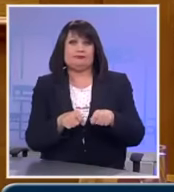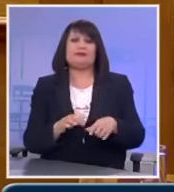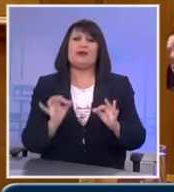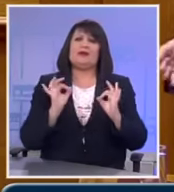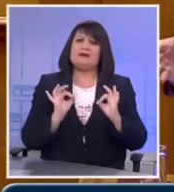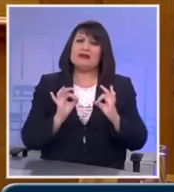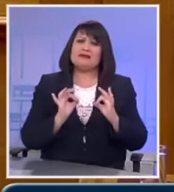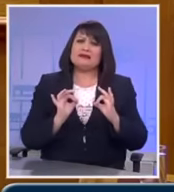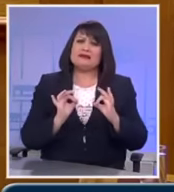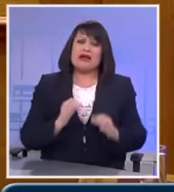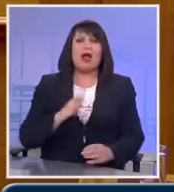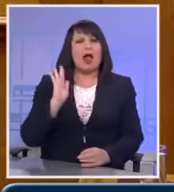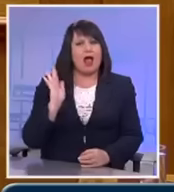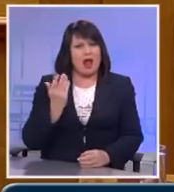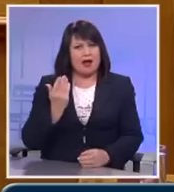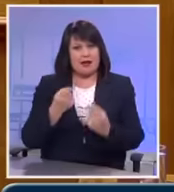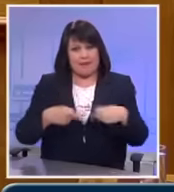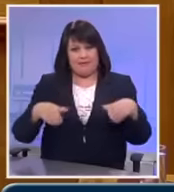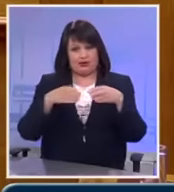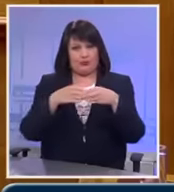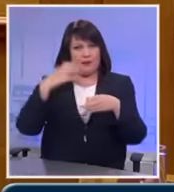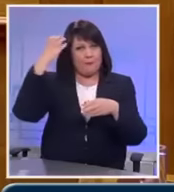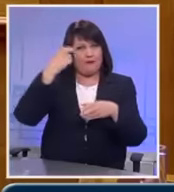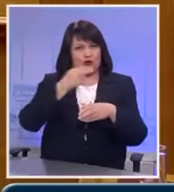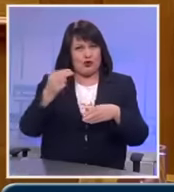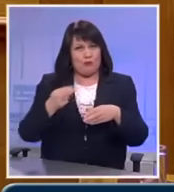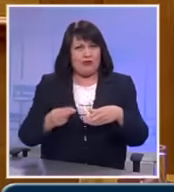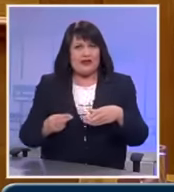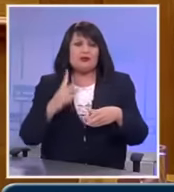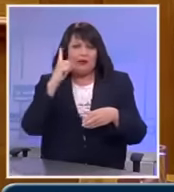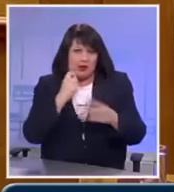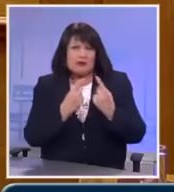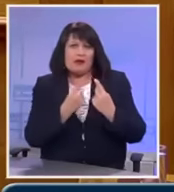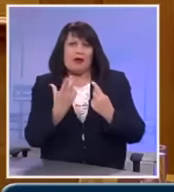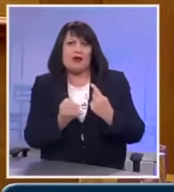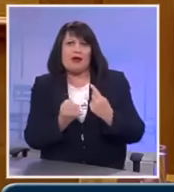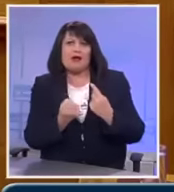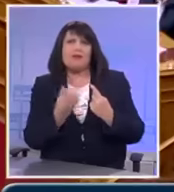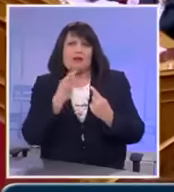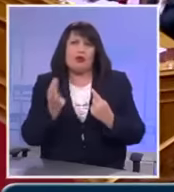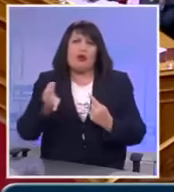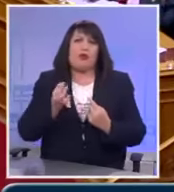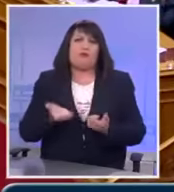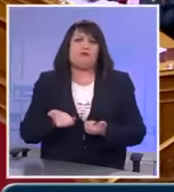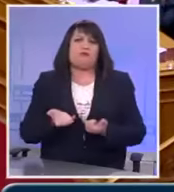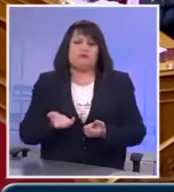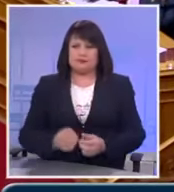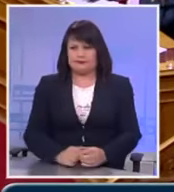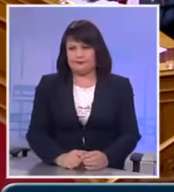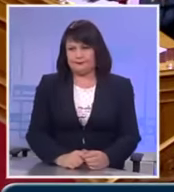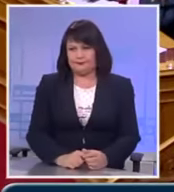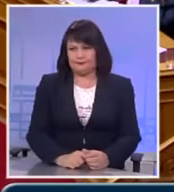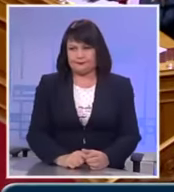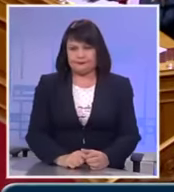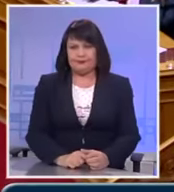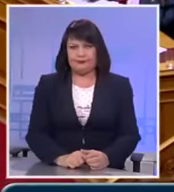αν είχατε παραμείνει στην επιτροπή μορφωτικών θα ξέρατε αν έγινε ή δεν έγινε διάλογος μάλλον γι αυτό το λέτε